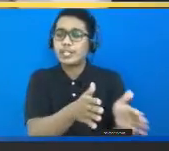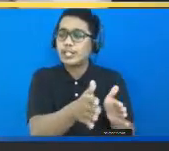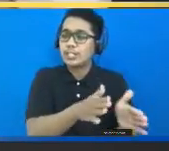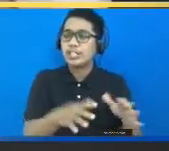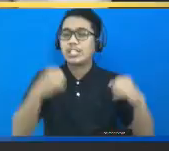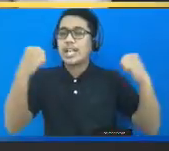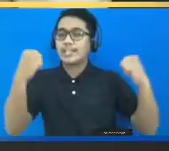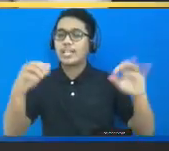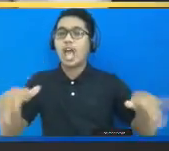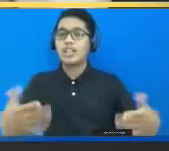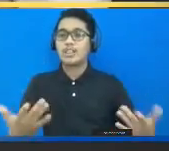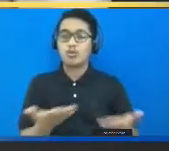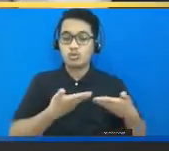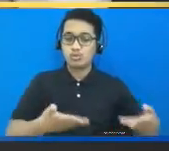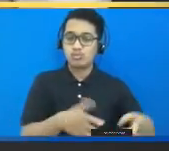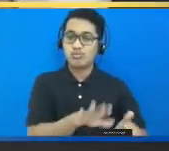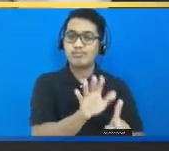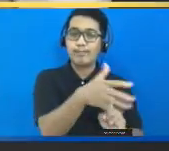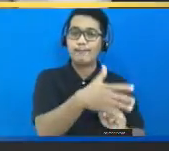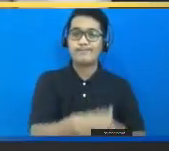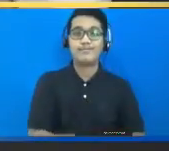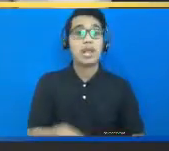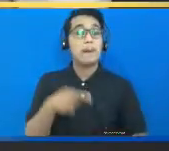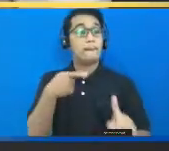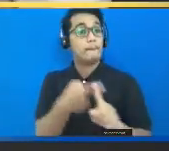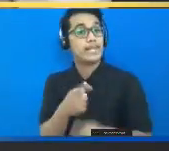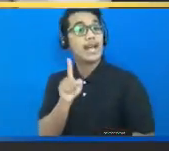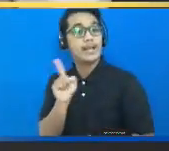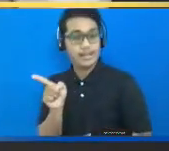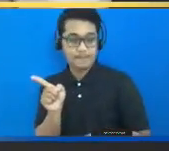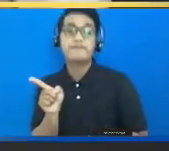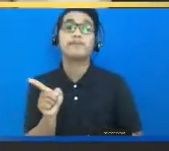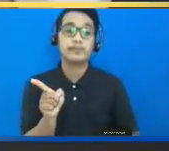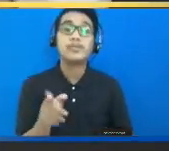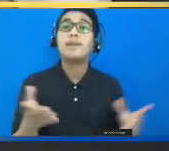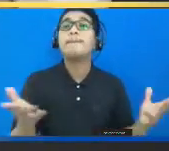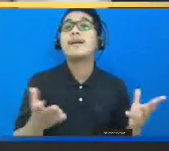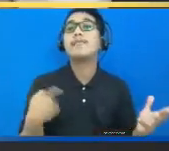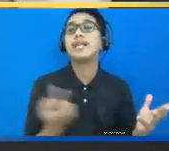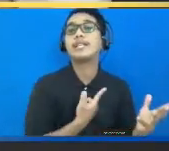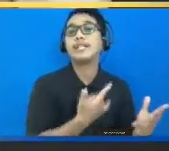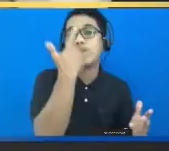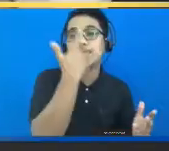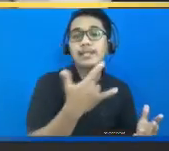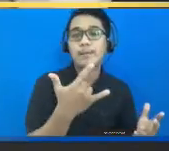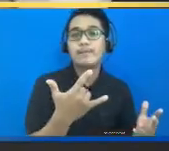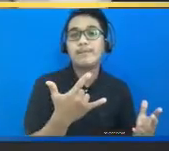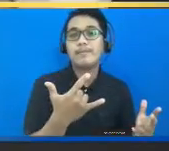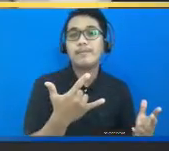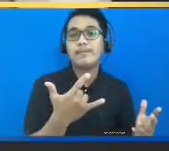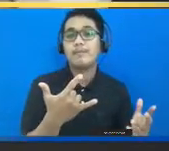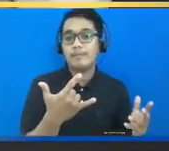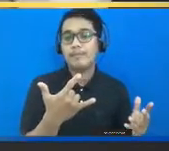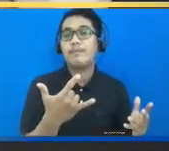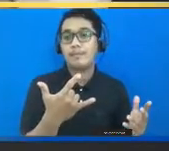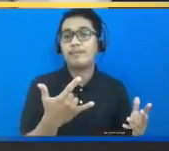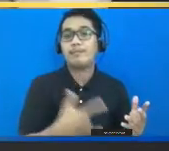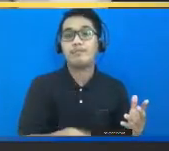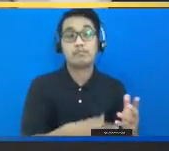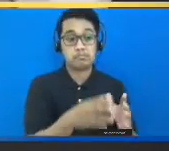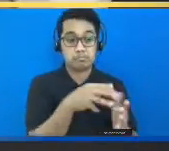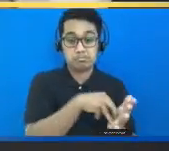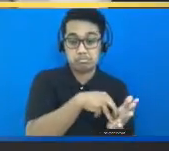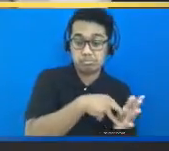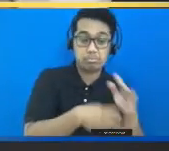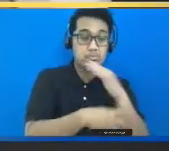perlindungan sosial termasuk didalamnya adalah bagaimana kita tetap menjaga masyarakat legenda Untan suka tidak